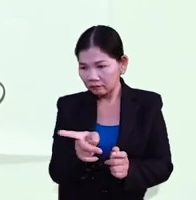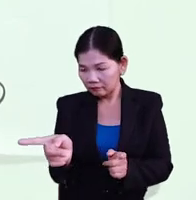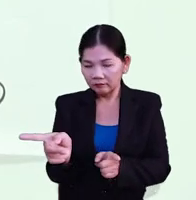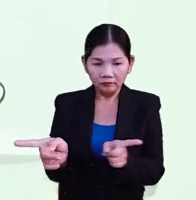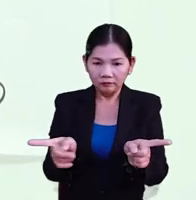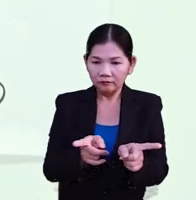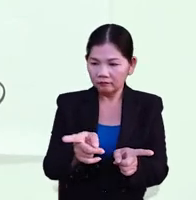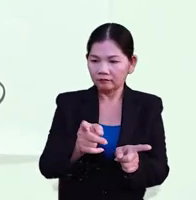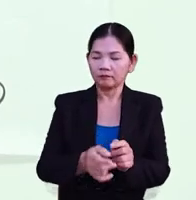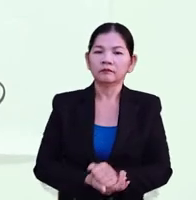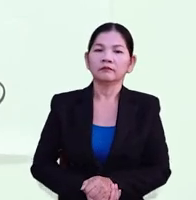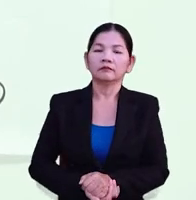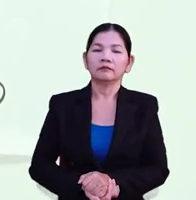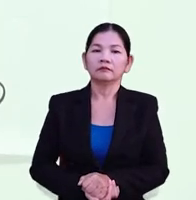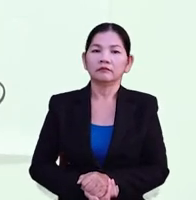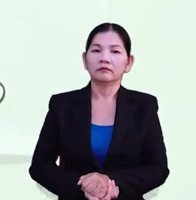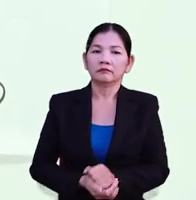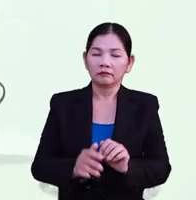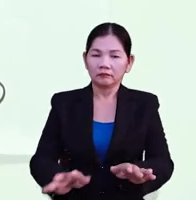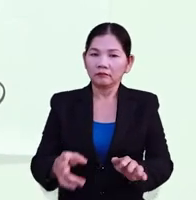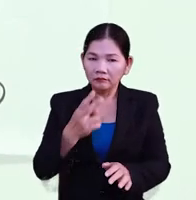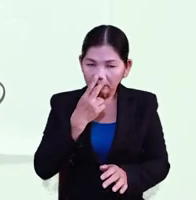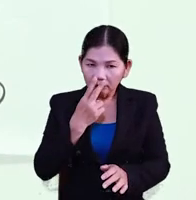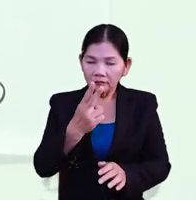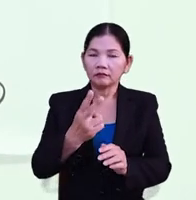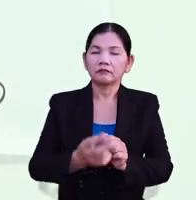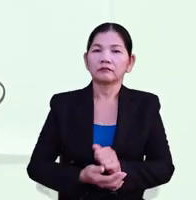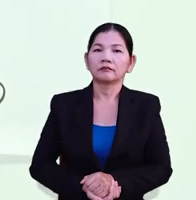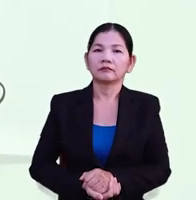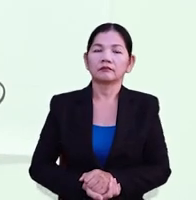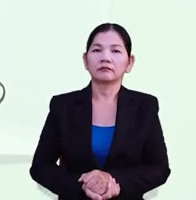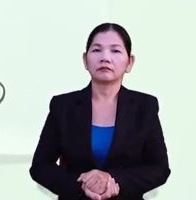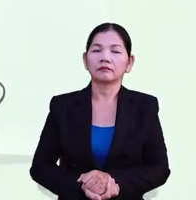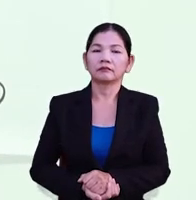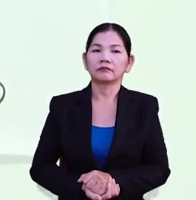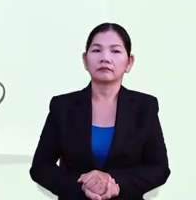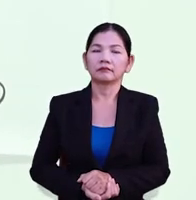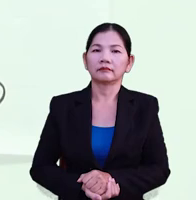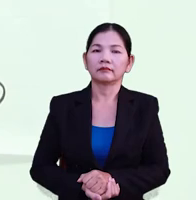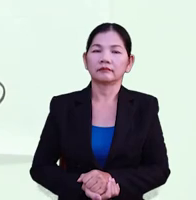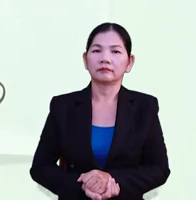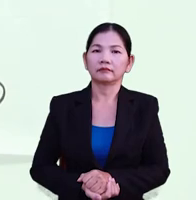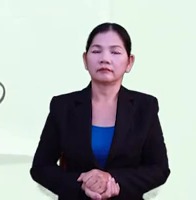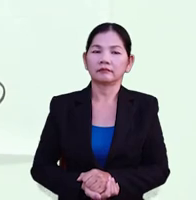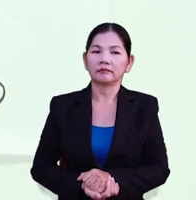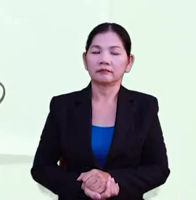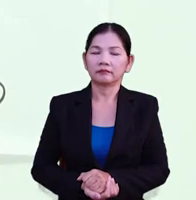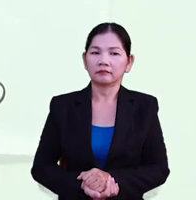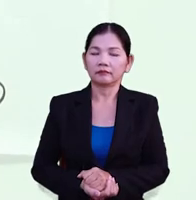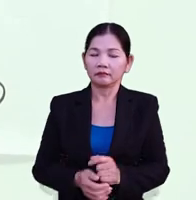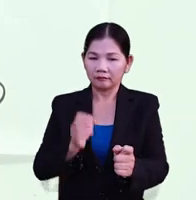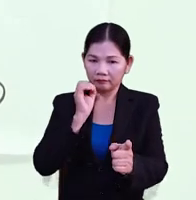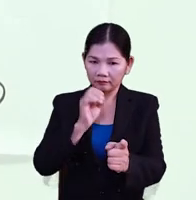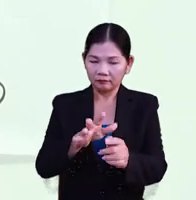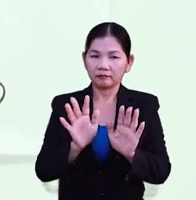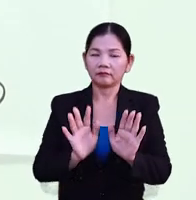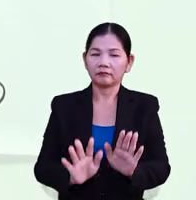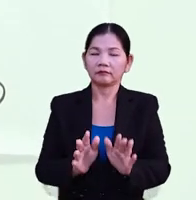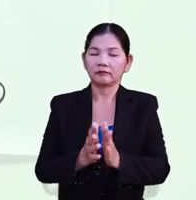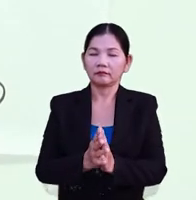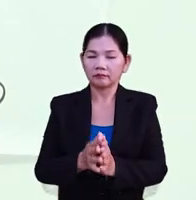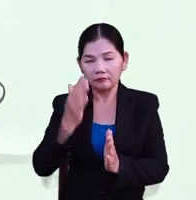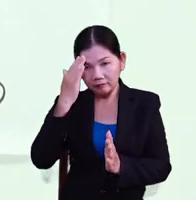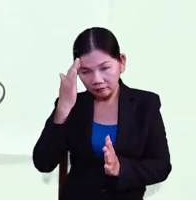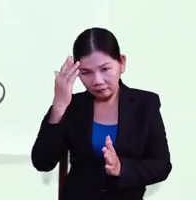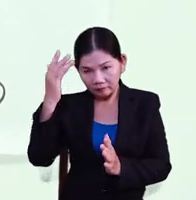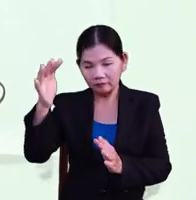ណាចាកូនកូនមើលមើលចាអញ្ចឹងកូនអ្នកគ្រូប្រាប់កូនកូនអាចស្រមៃ